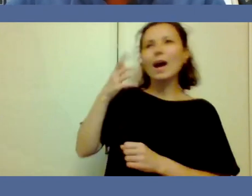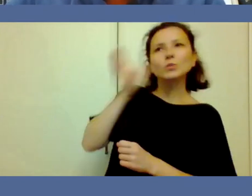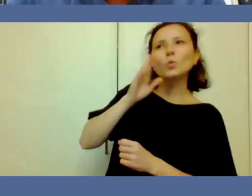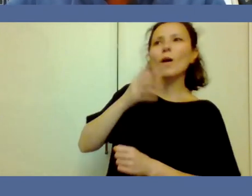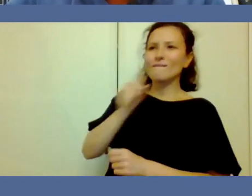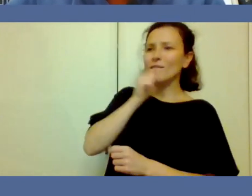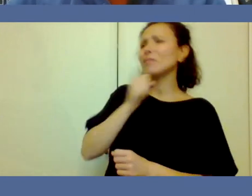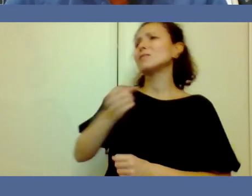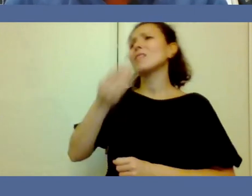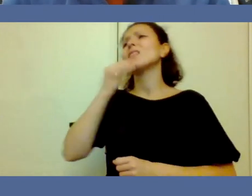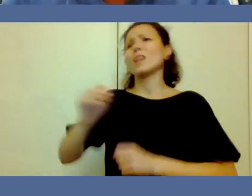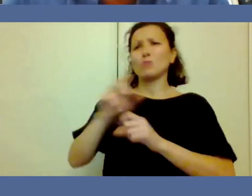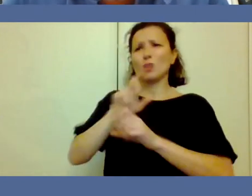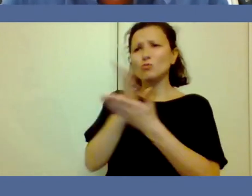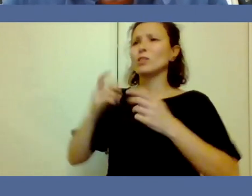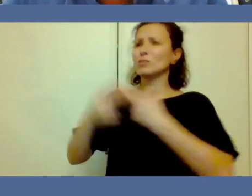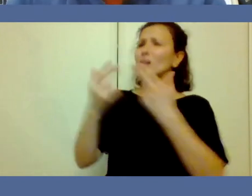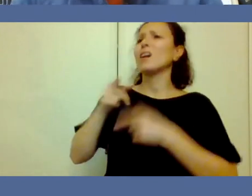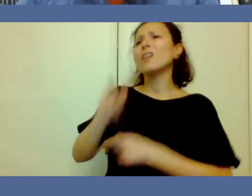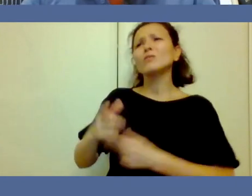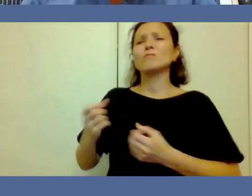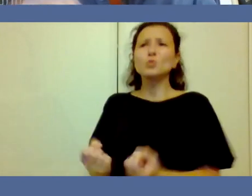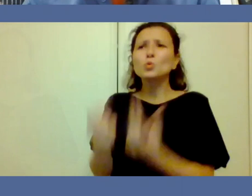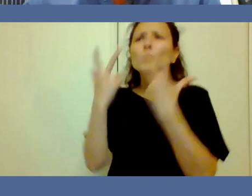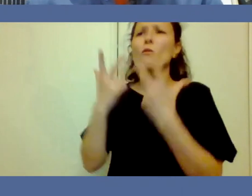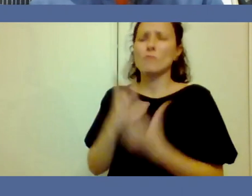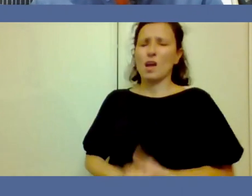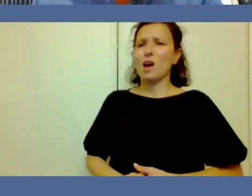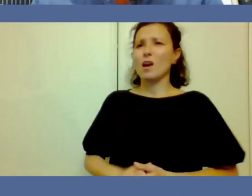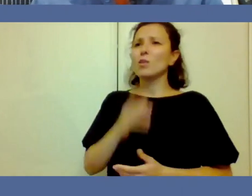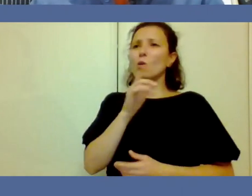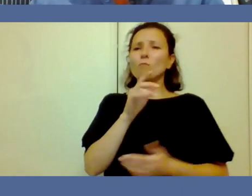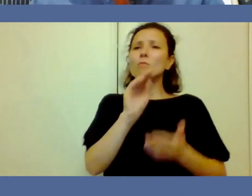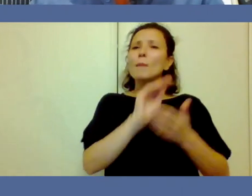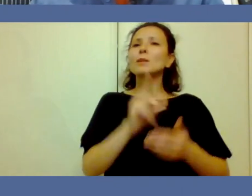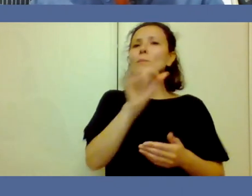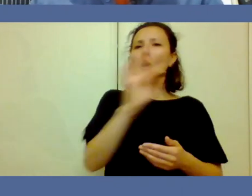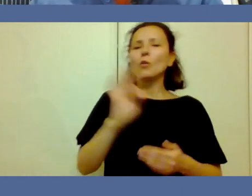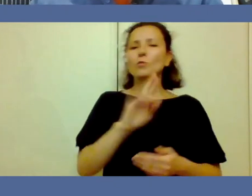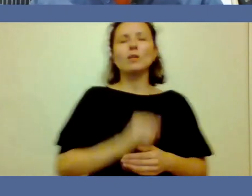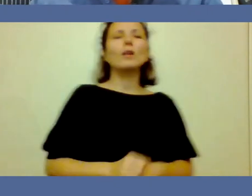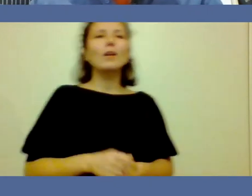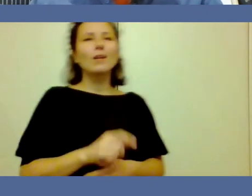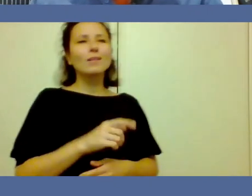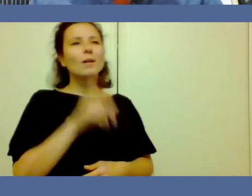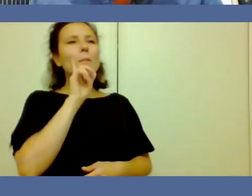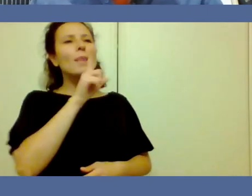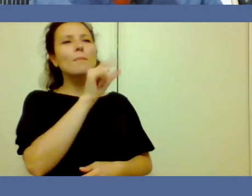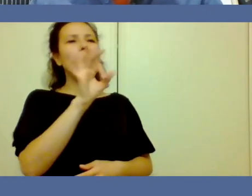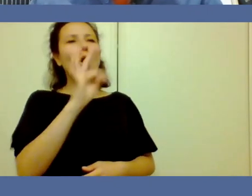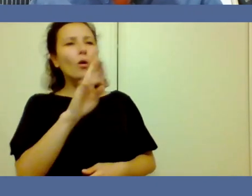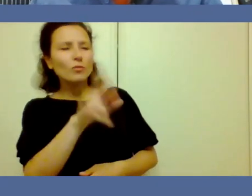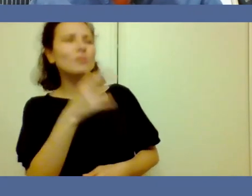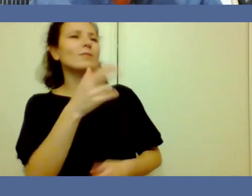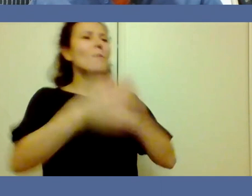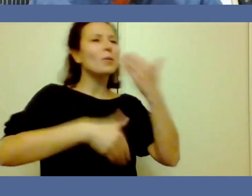najlepsza część dnia. Jest pani cudowna, napisał Piotr. To nie było pytanie. Panie Piotrze, ja pana pozdrawiam i